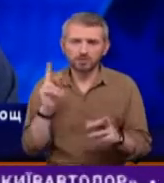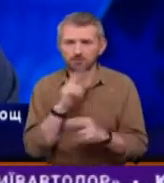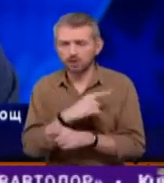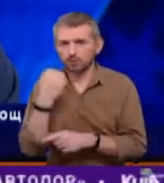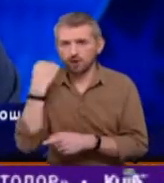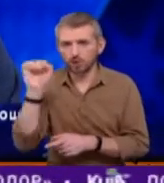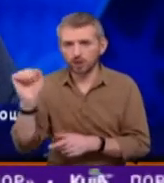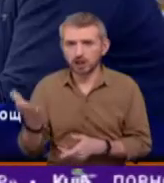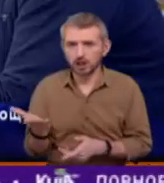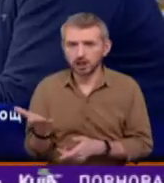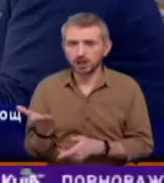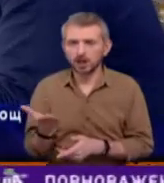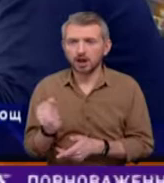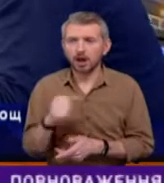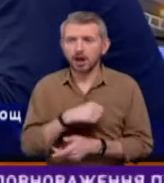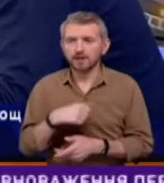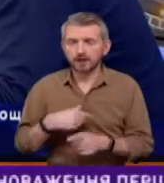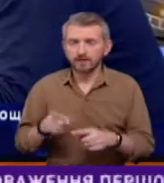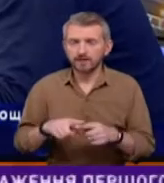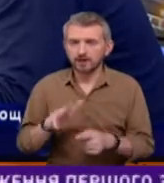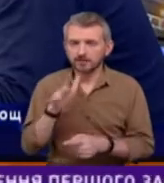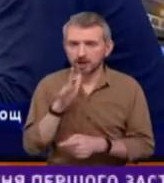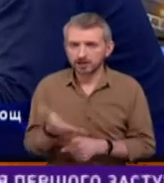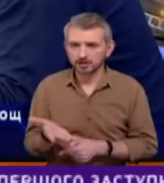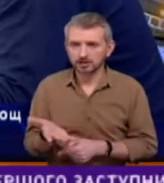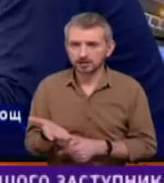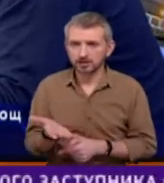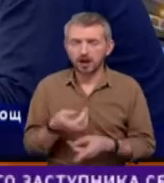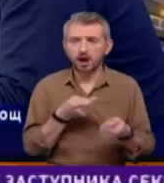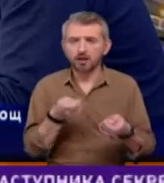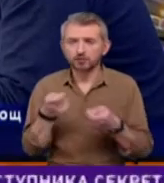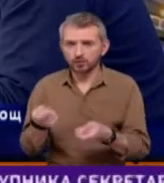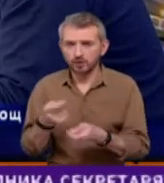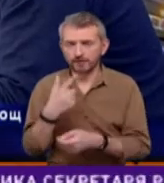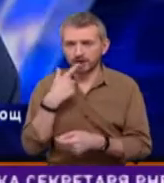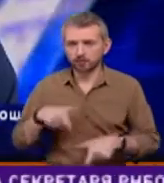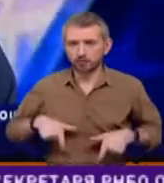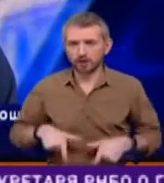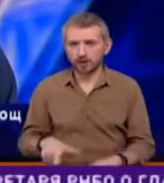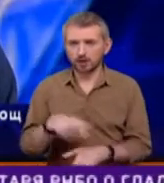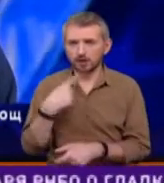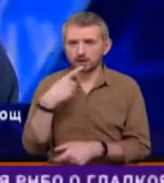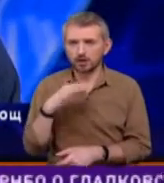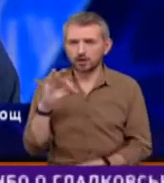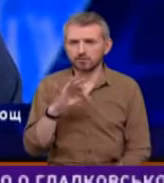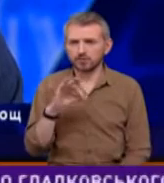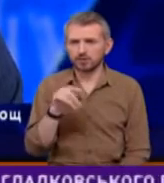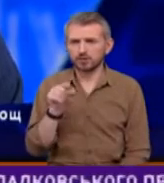перемогла, а сам цей час гастролює в Краснодарі. Я говорю про, власне,